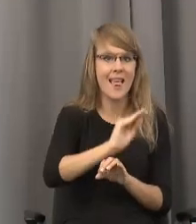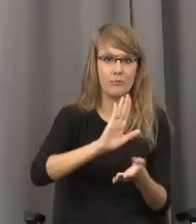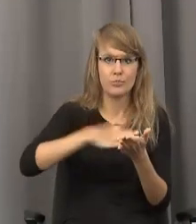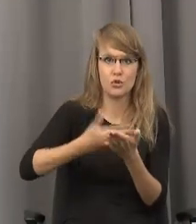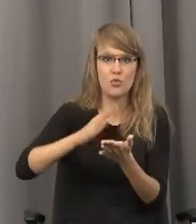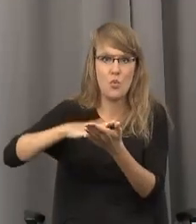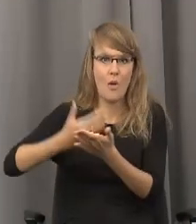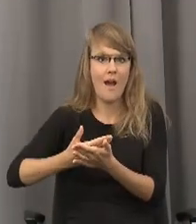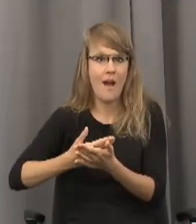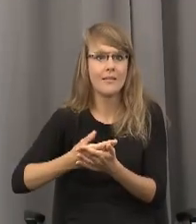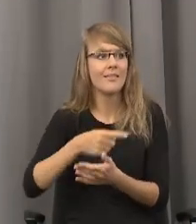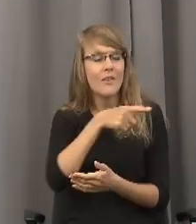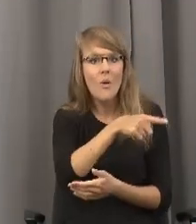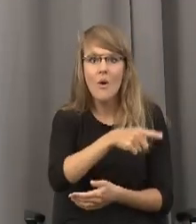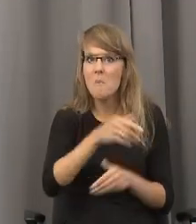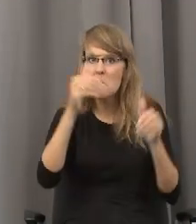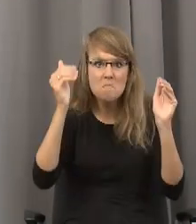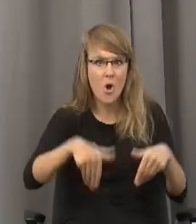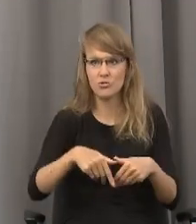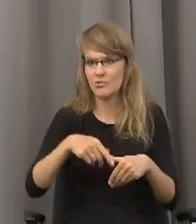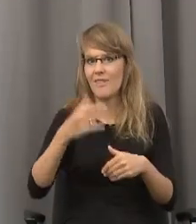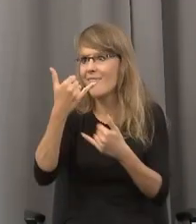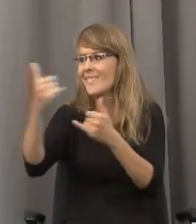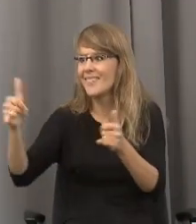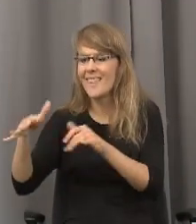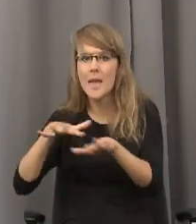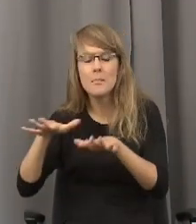można skopiować w innych miejscach,